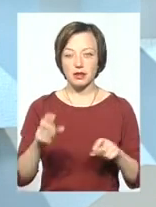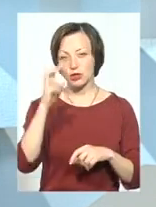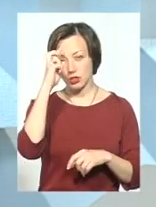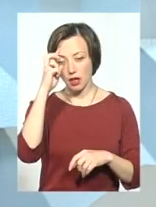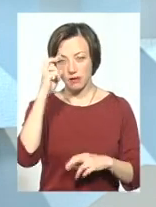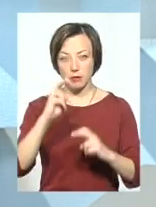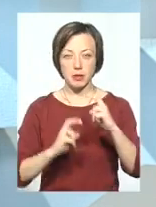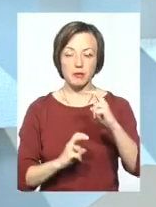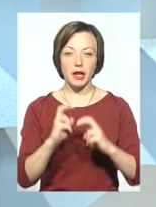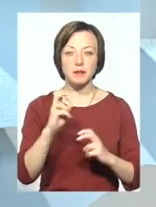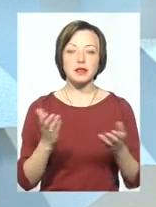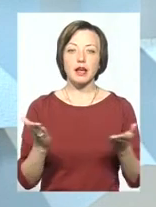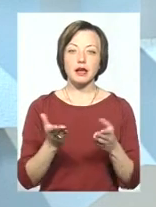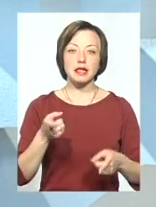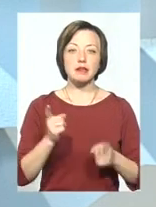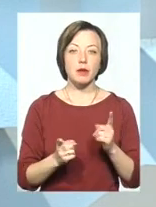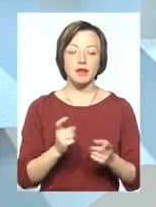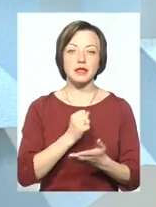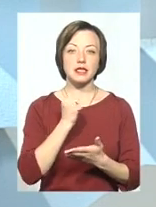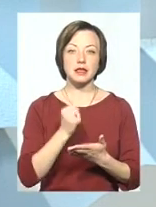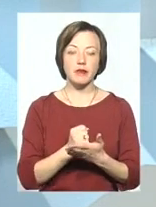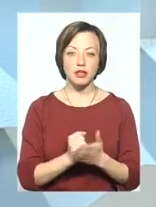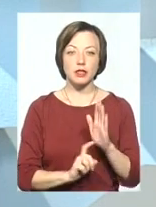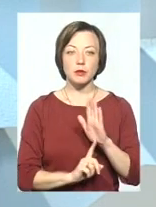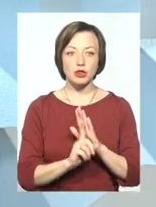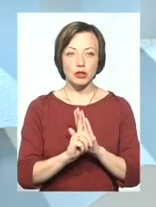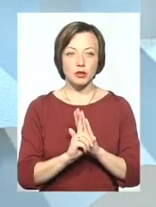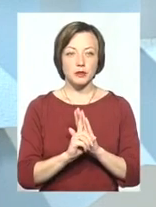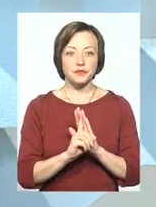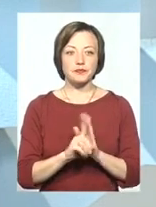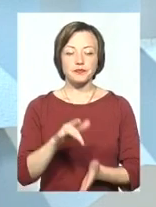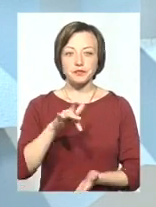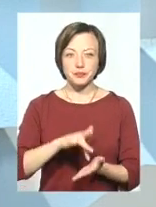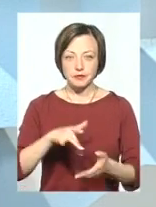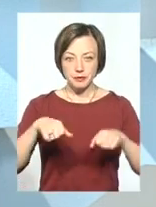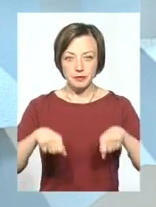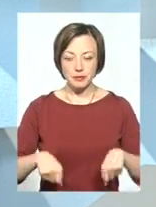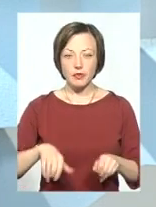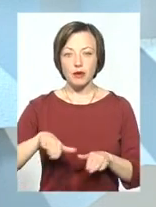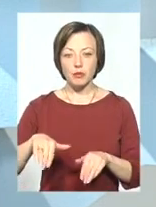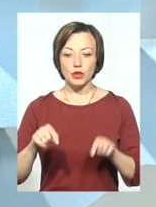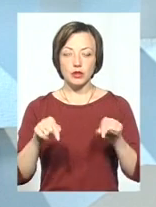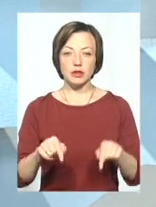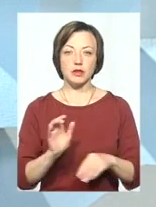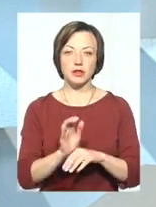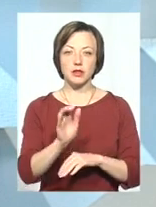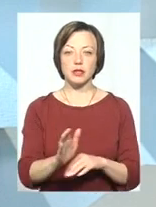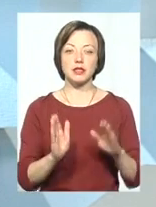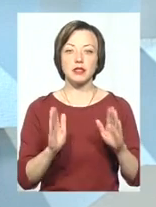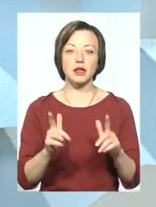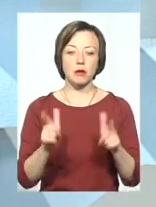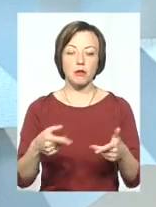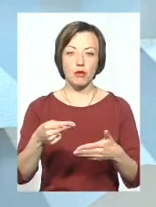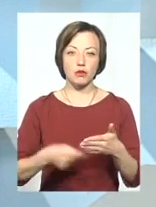державних підприємств, які насправді затверджуються спочатку центральною владою і потім сюди спускаються тільки на